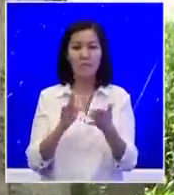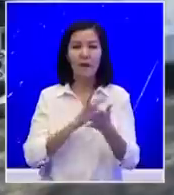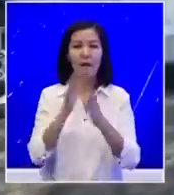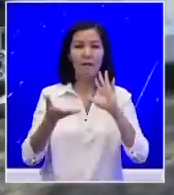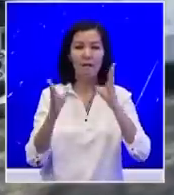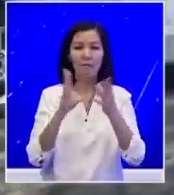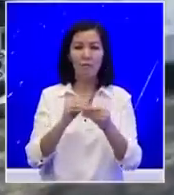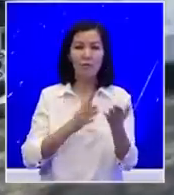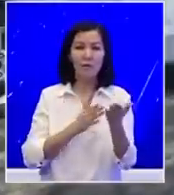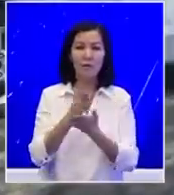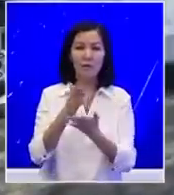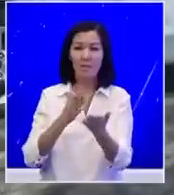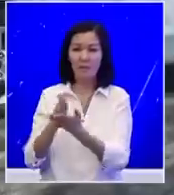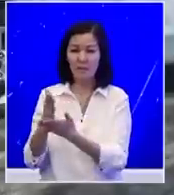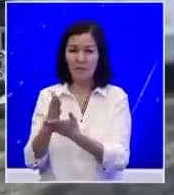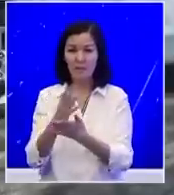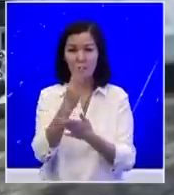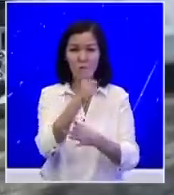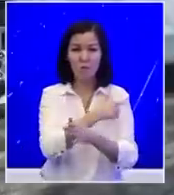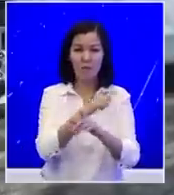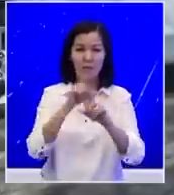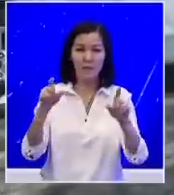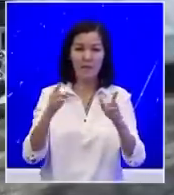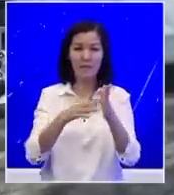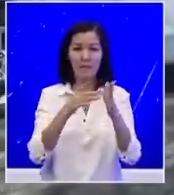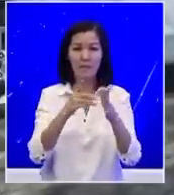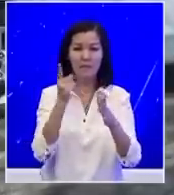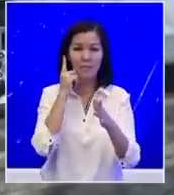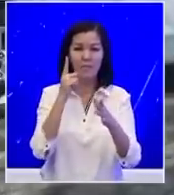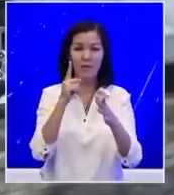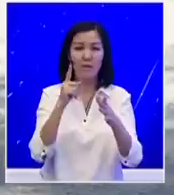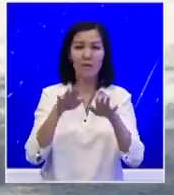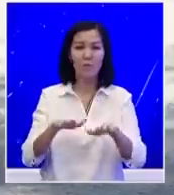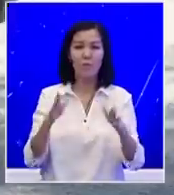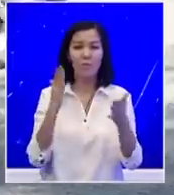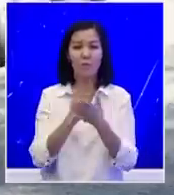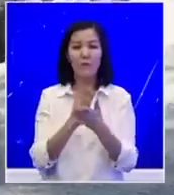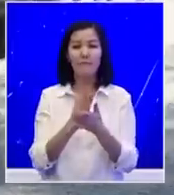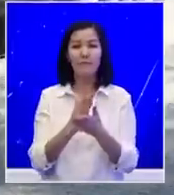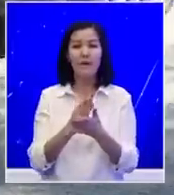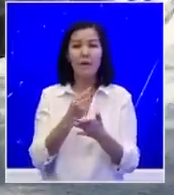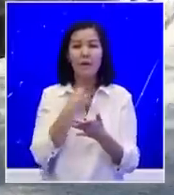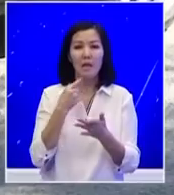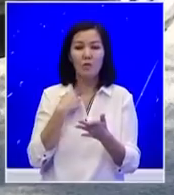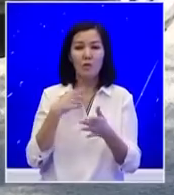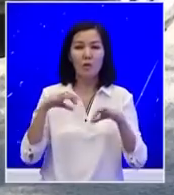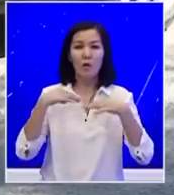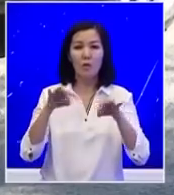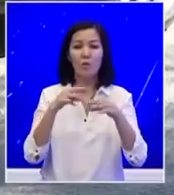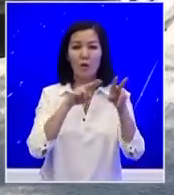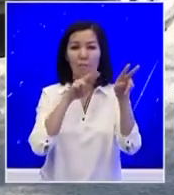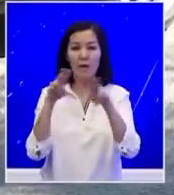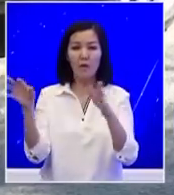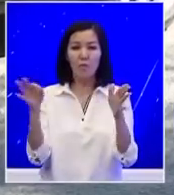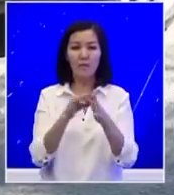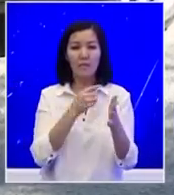бойынша кіреберістерінде 4 санитарлық, 8 мобильдік бекет орнатылған. Облыс орталығындағы көлік қозғалысын бақылау